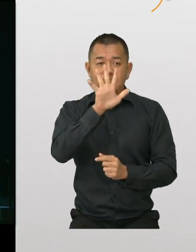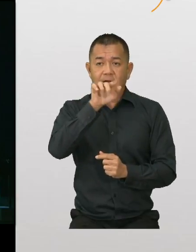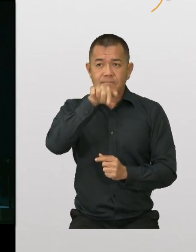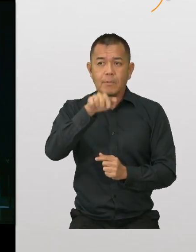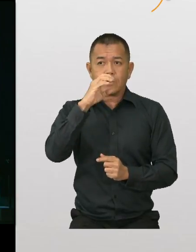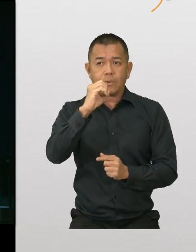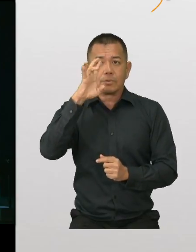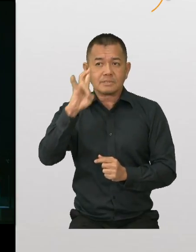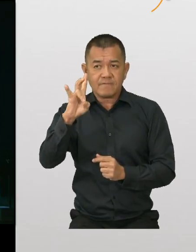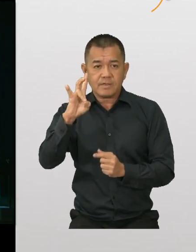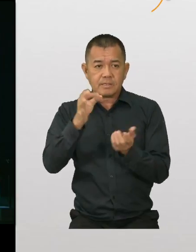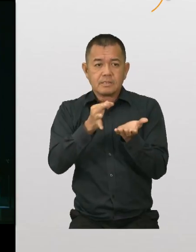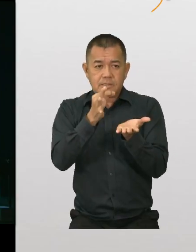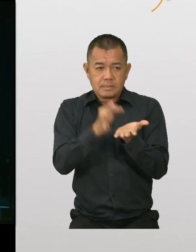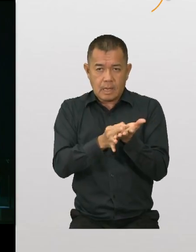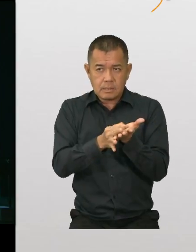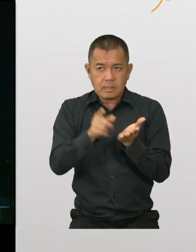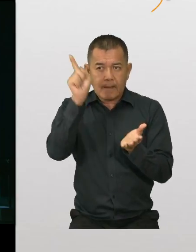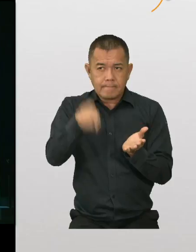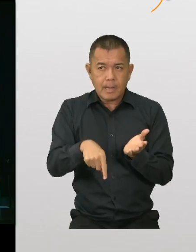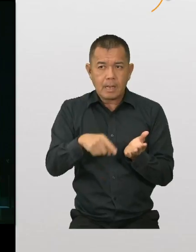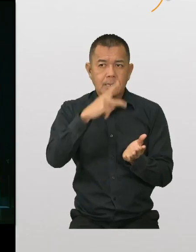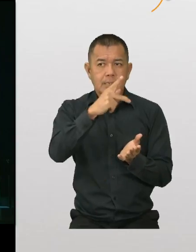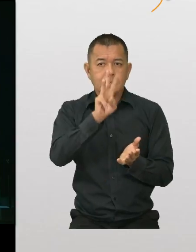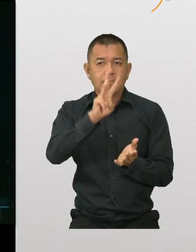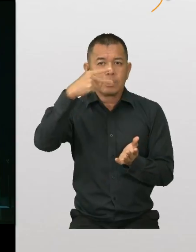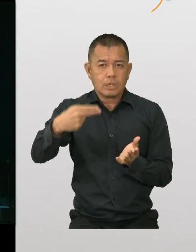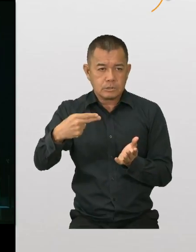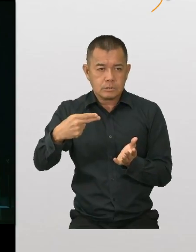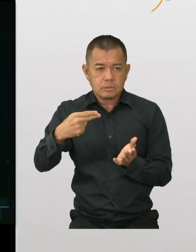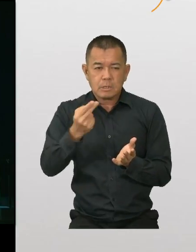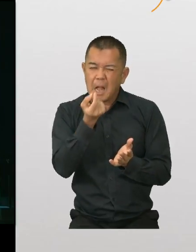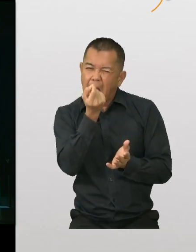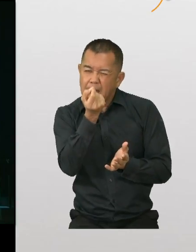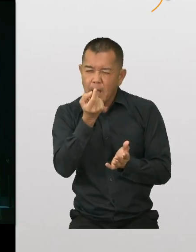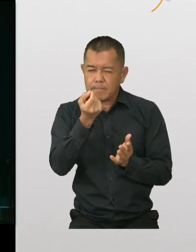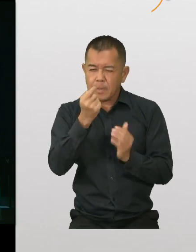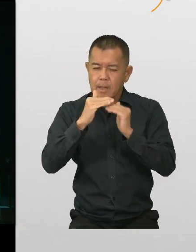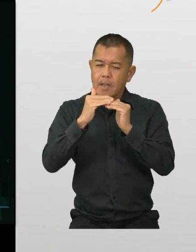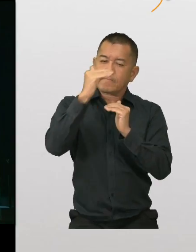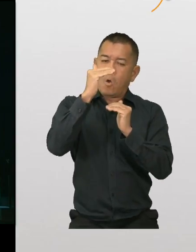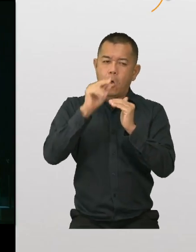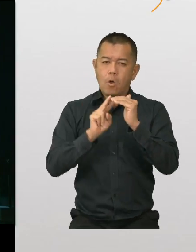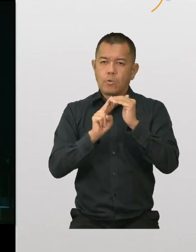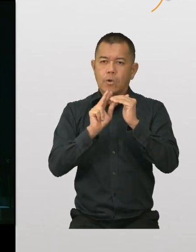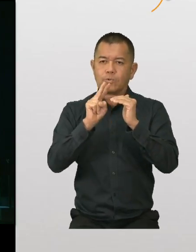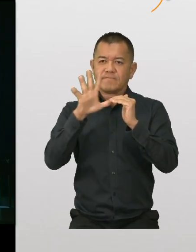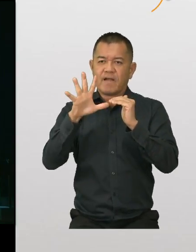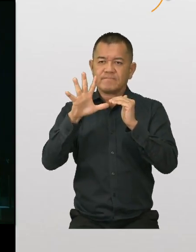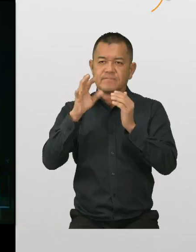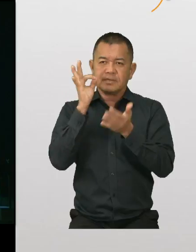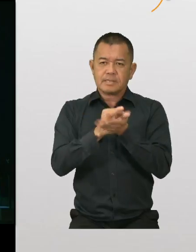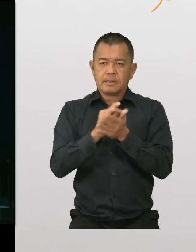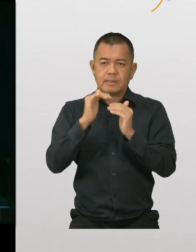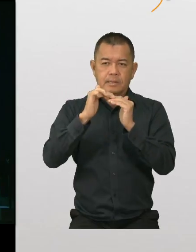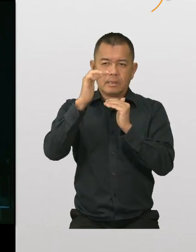25.07 cents per kilowatt hour, which was slightly more than 25 让我们 cents. 看这10年来 Since 电费 then, 的走势， The tariff